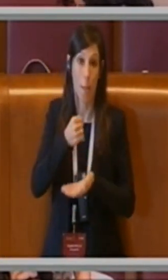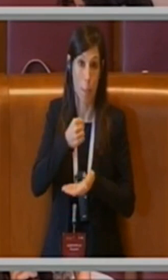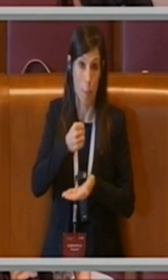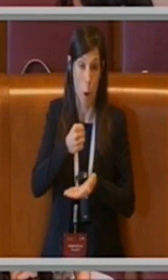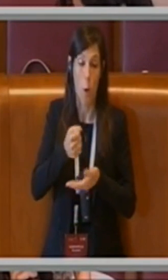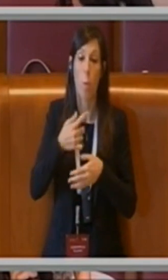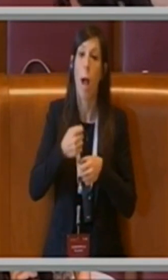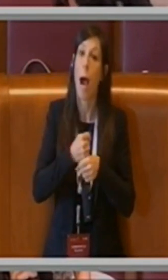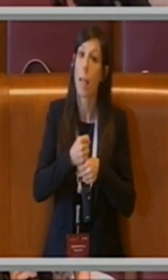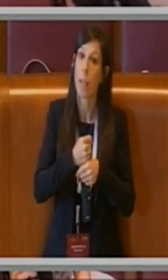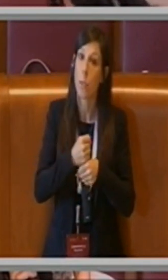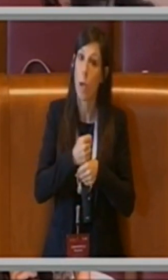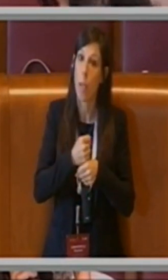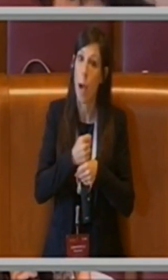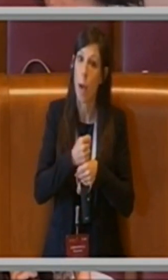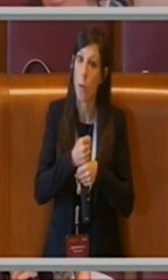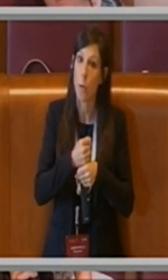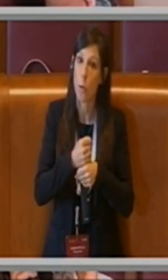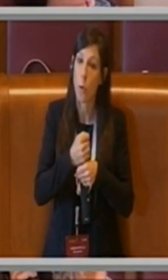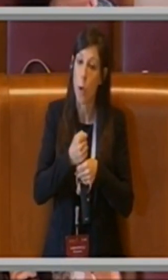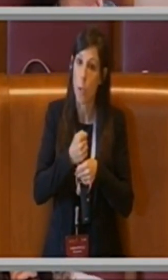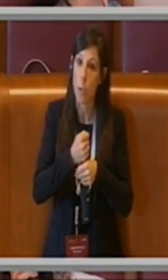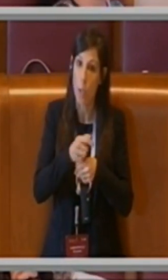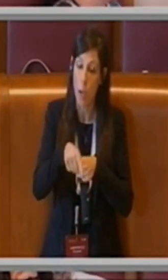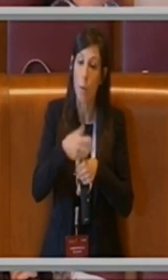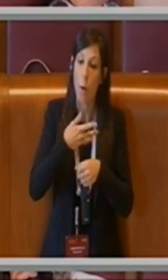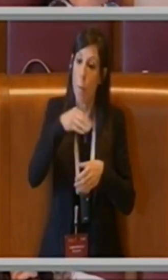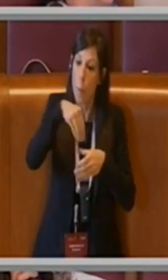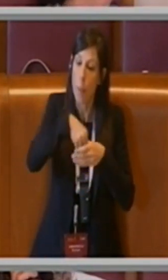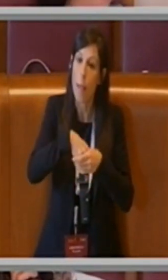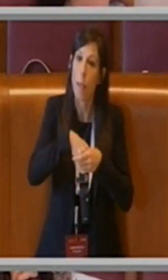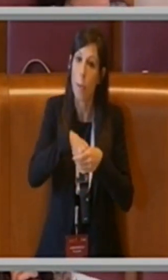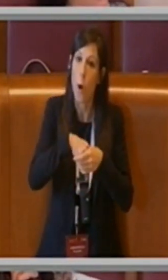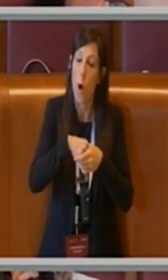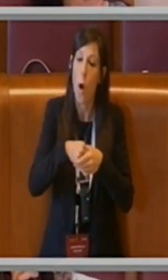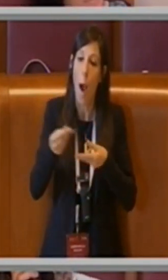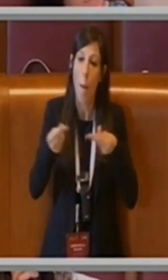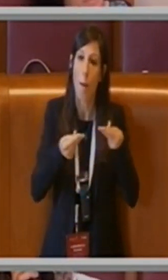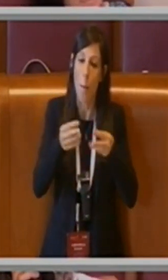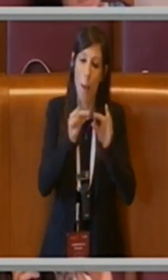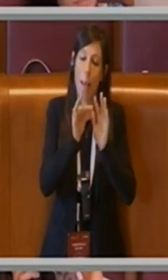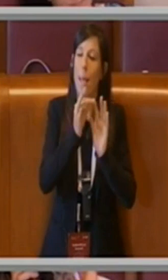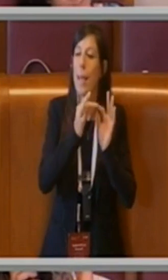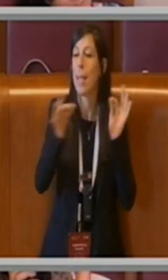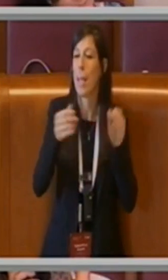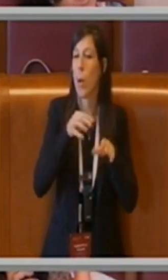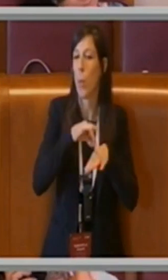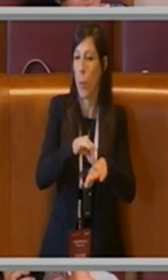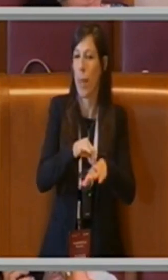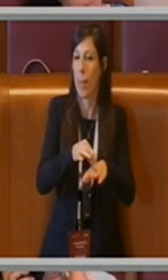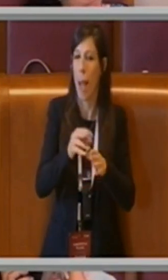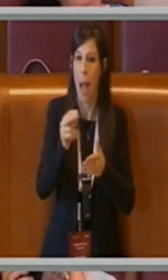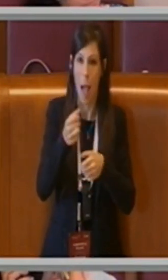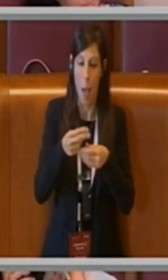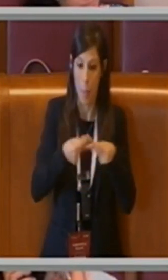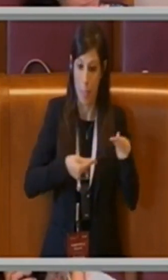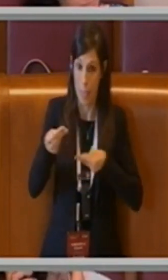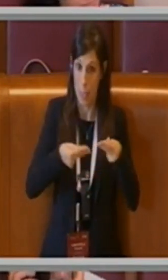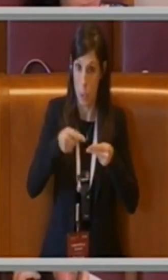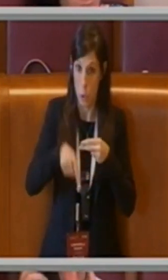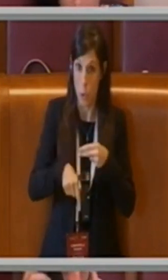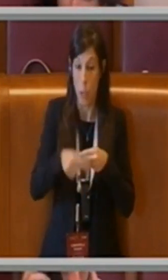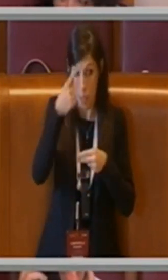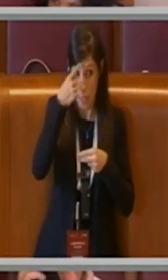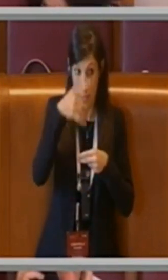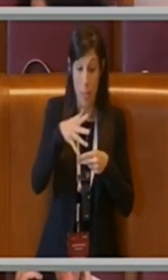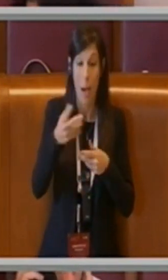l'artigianato innanzitutto è nelle linee programmatiche di questa amministrazione. È importante perché l'artigianato è un settore tra i più in